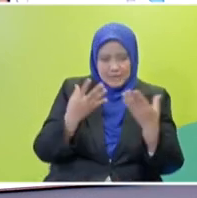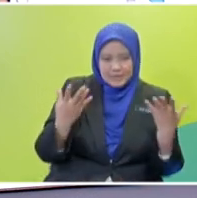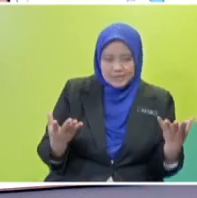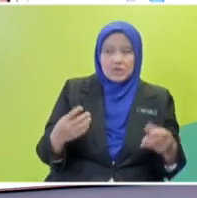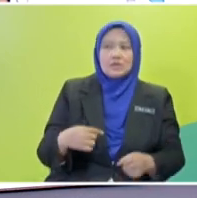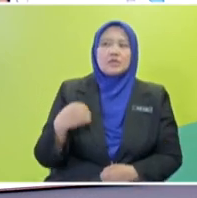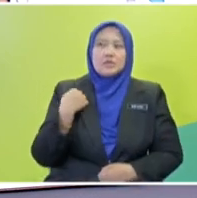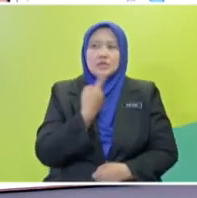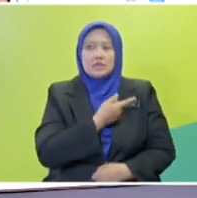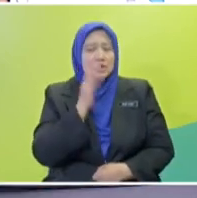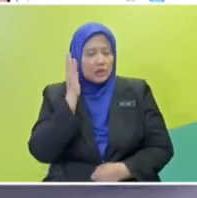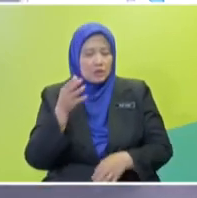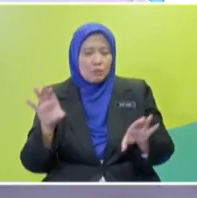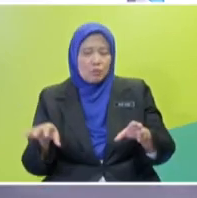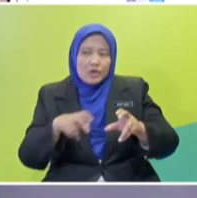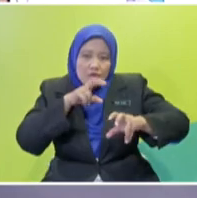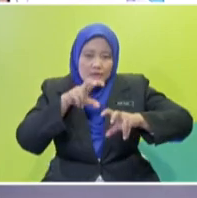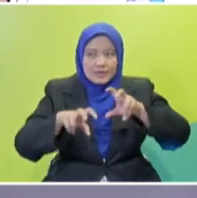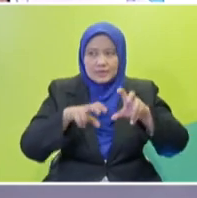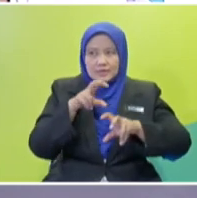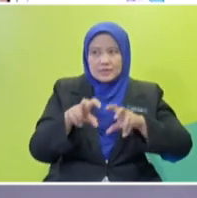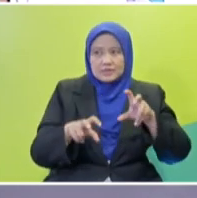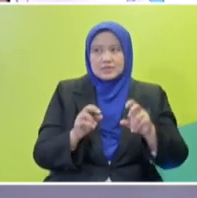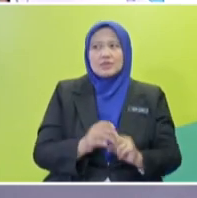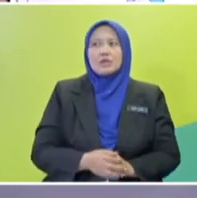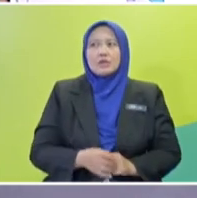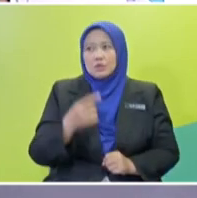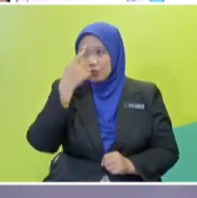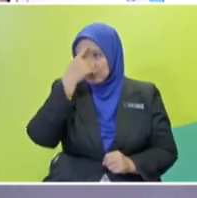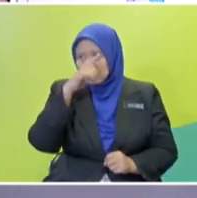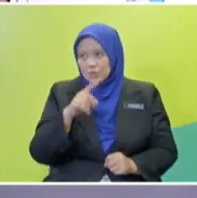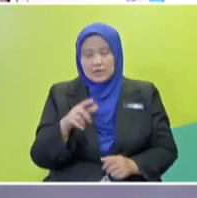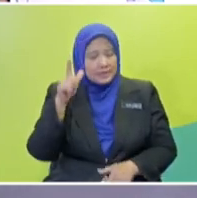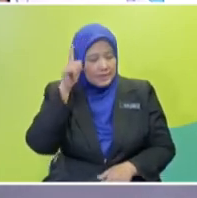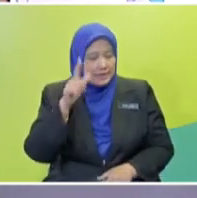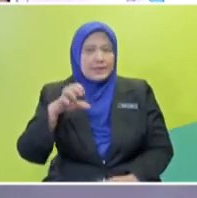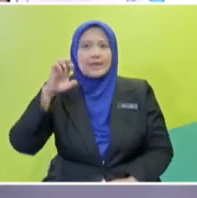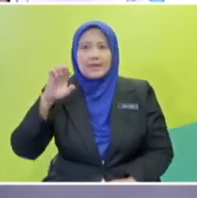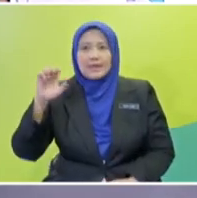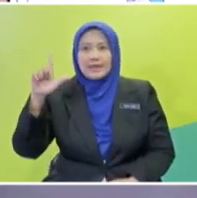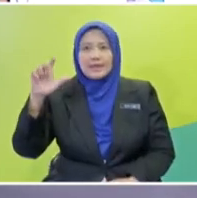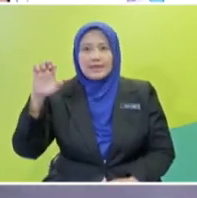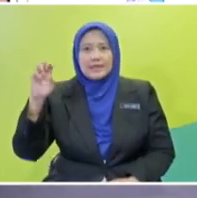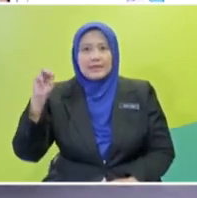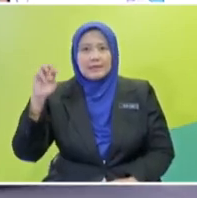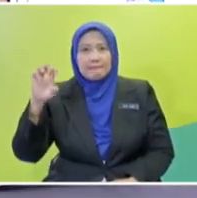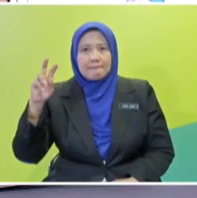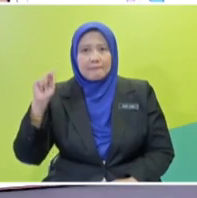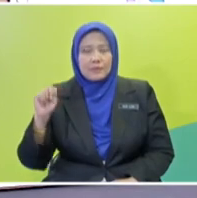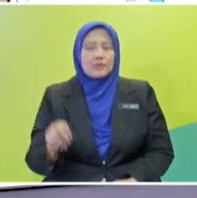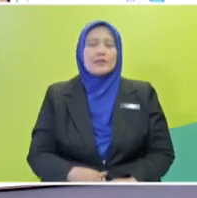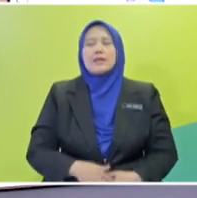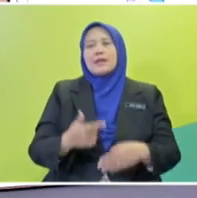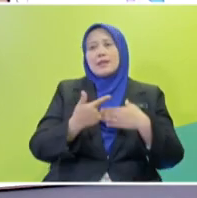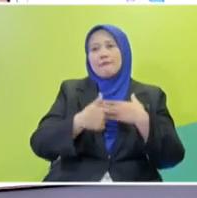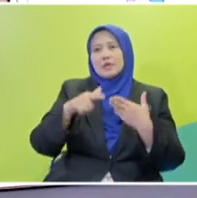analisis ya analisis nih oke analisis bergantung pada elemen Oke fokus pada e Selepas itu baru kita